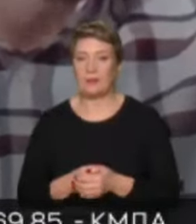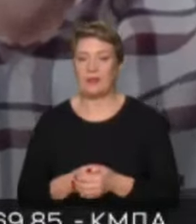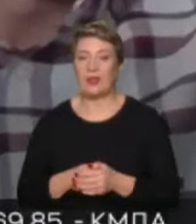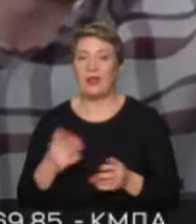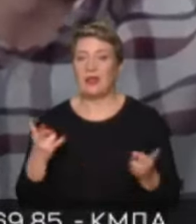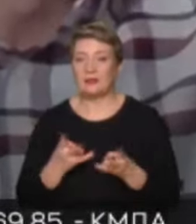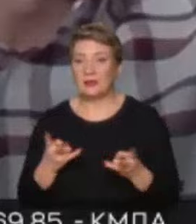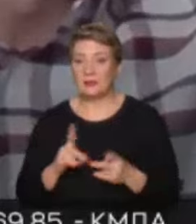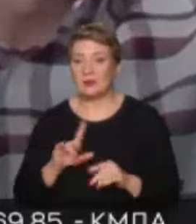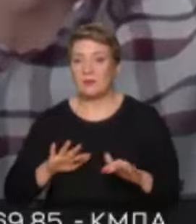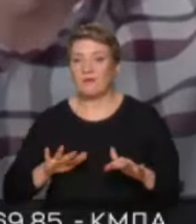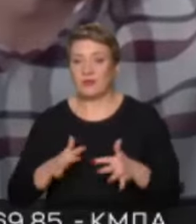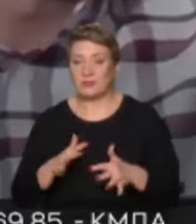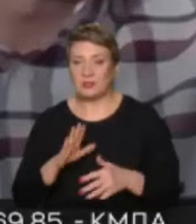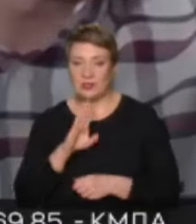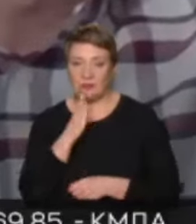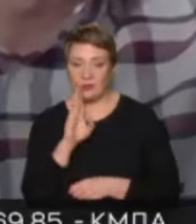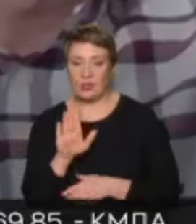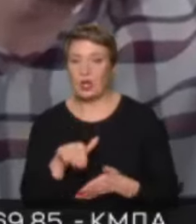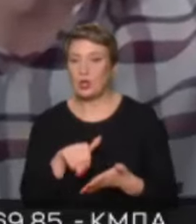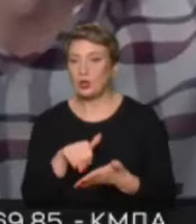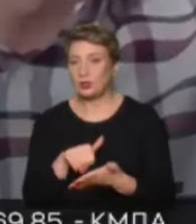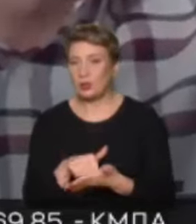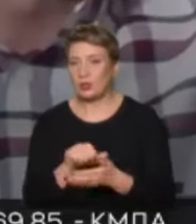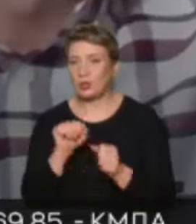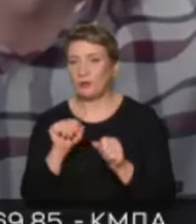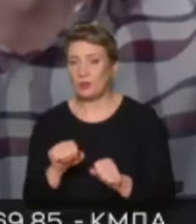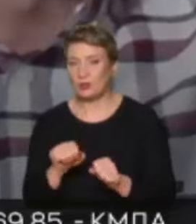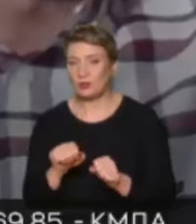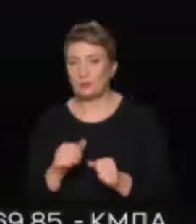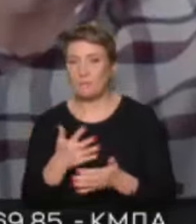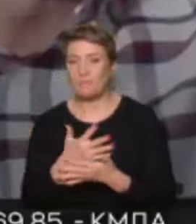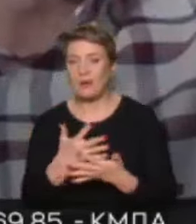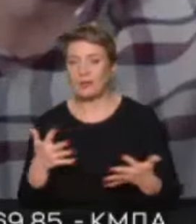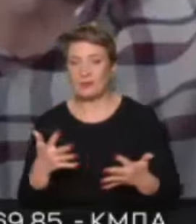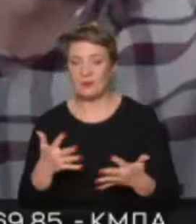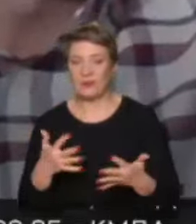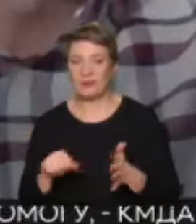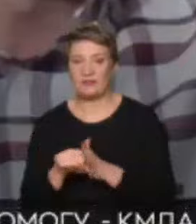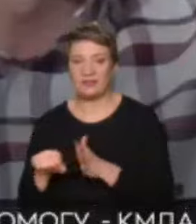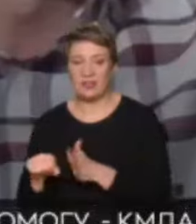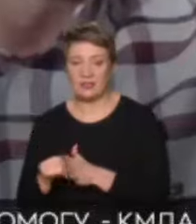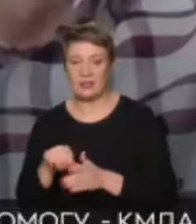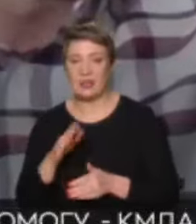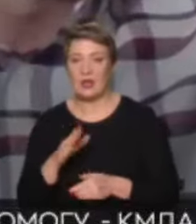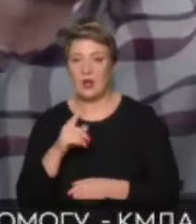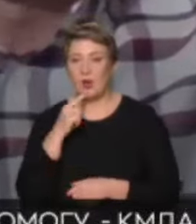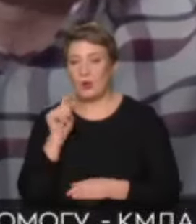ворога. Допоки ми можемо максимізувати їх втрати, допоки ми маємо